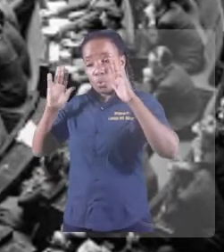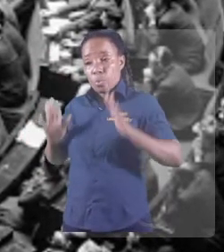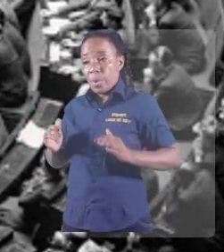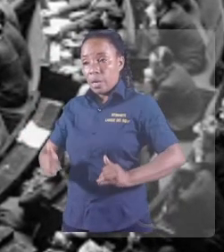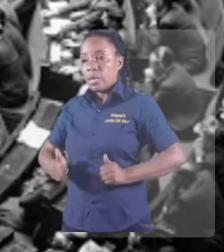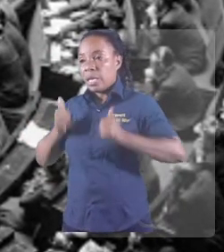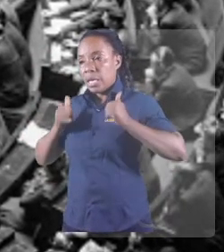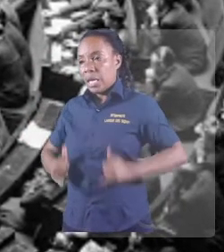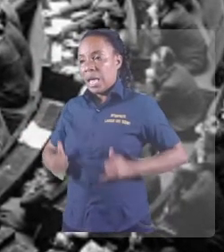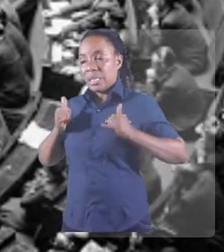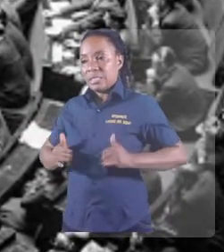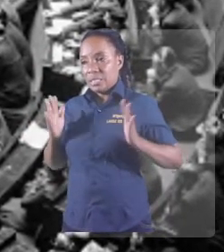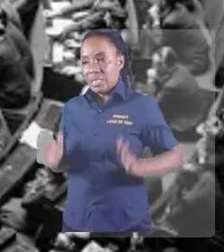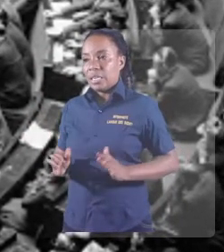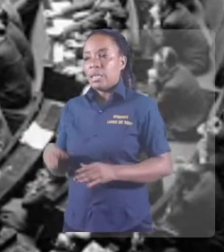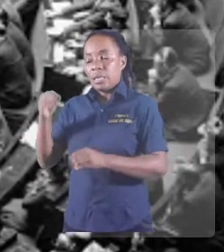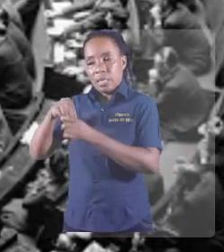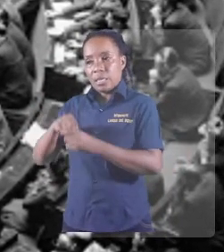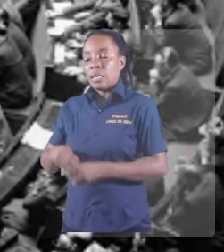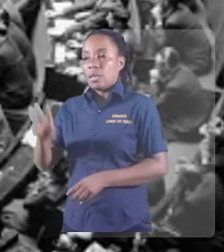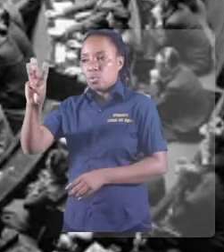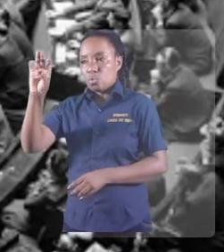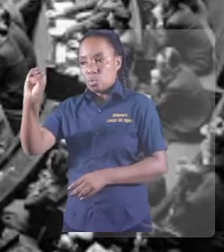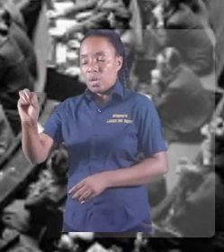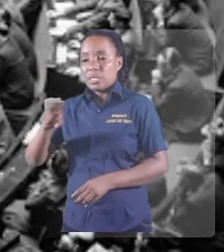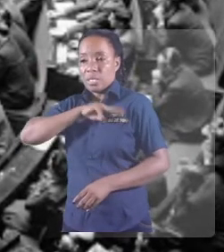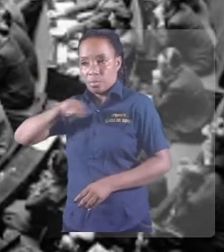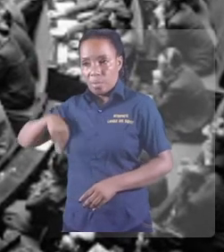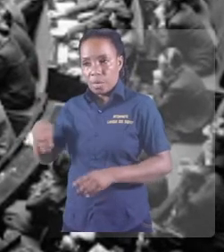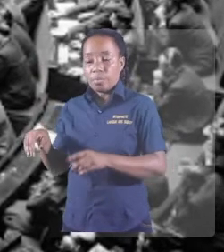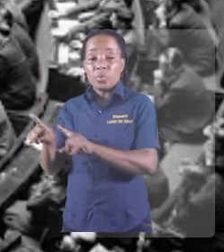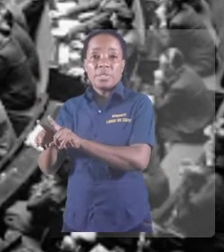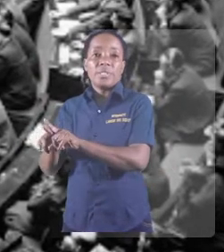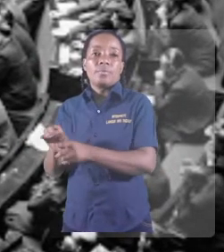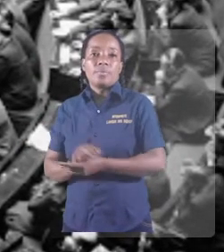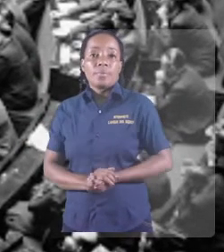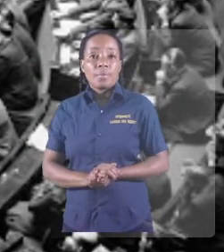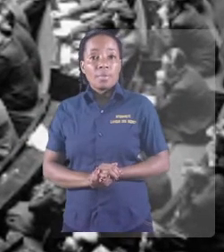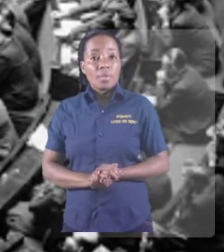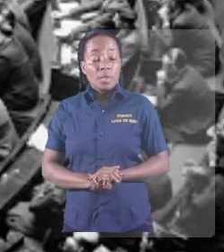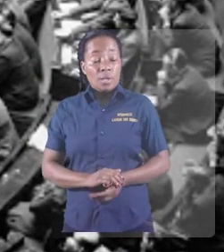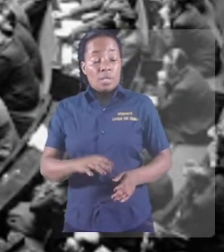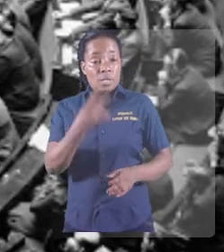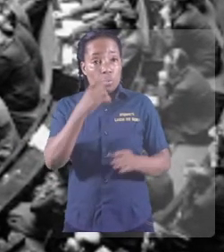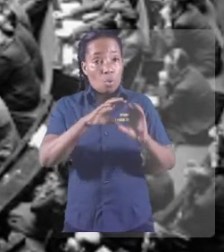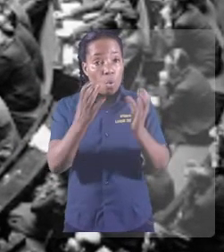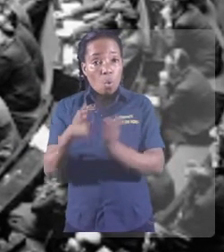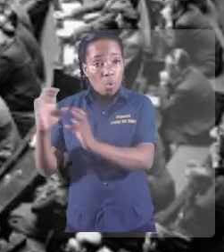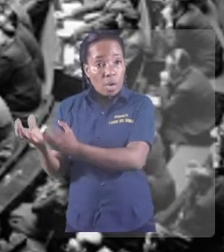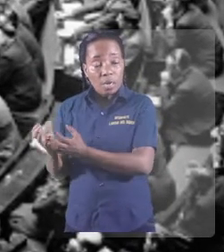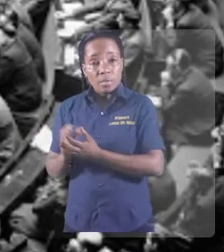représentants. Cette assemblée est dotée de droits budgétaires. Ça veut dire que